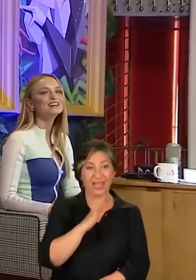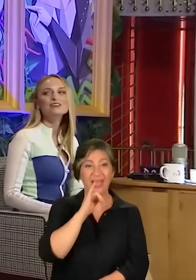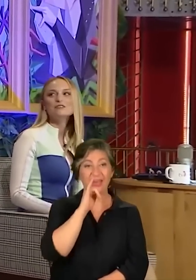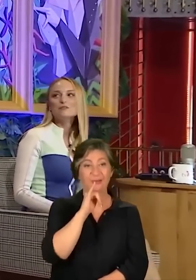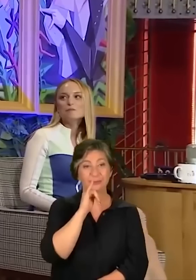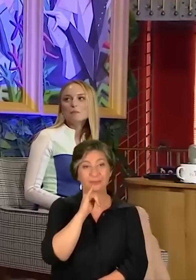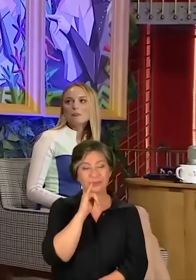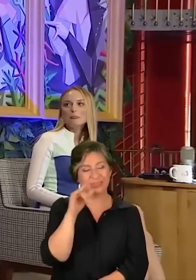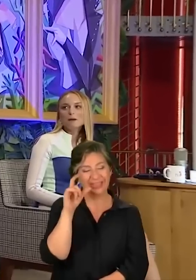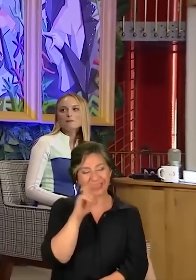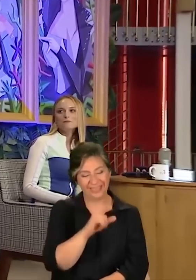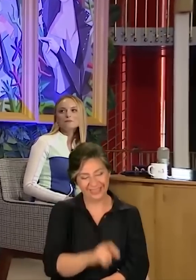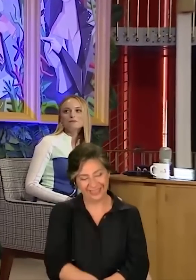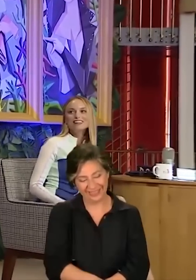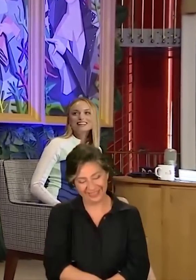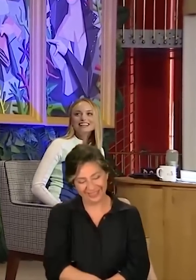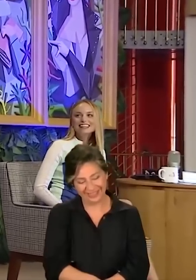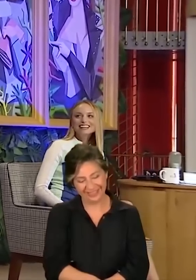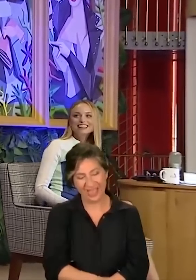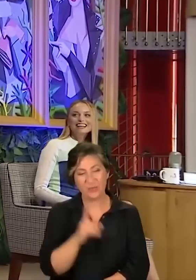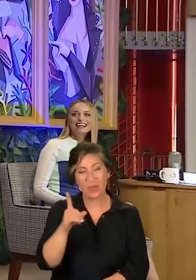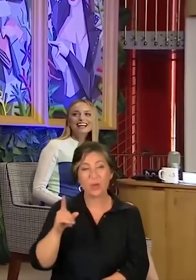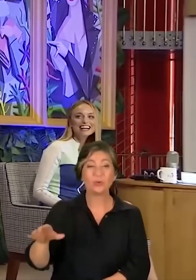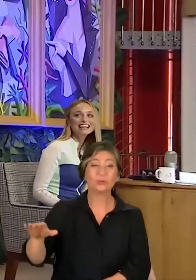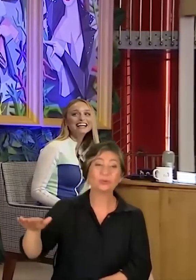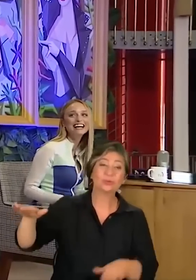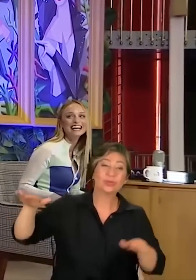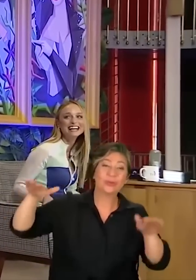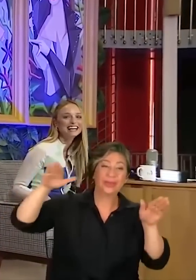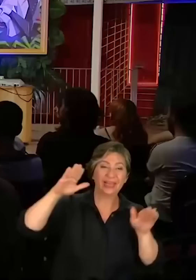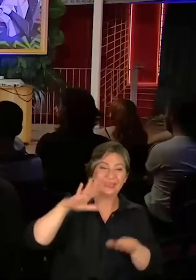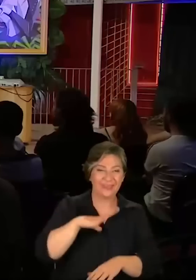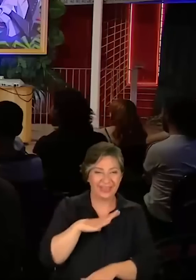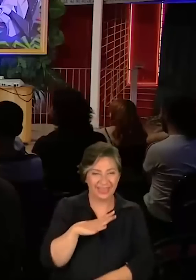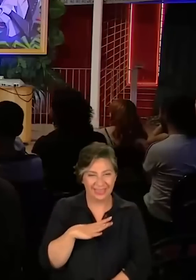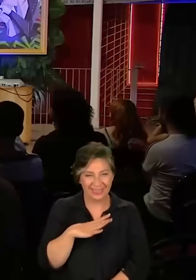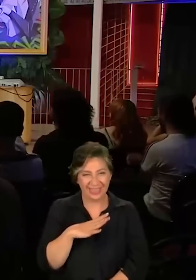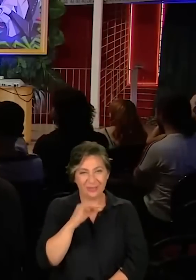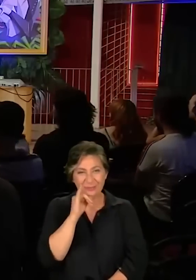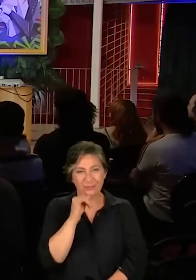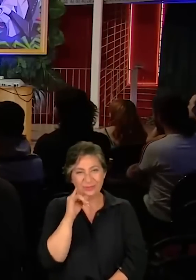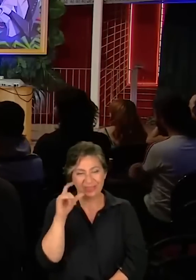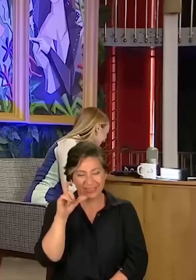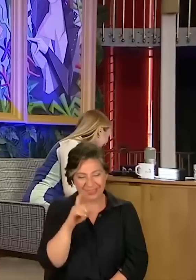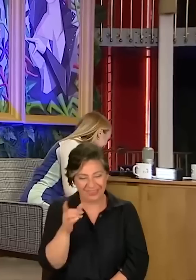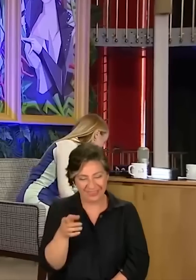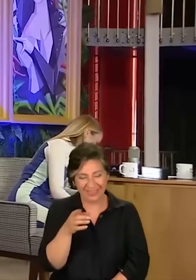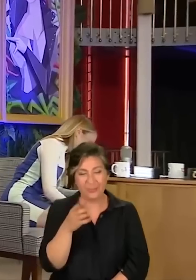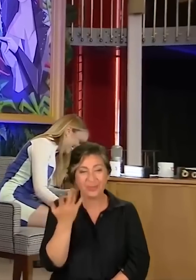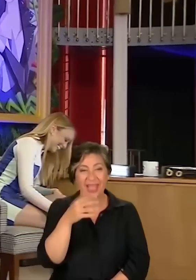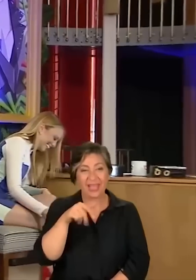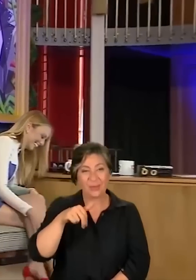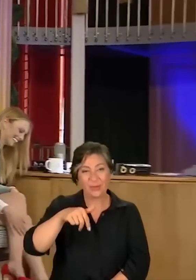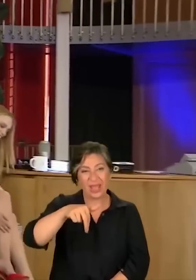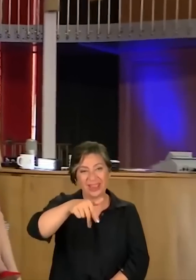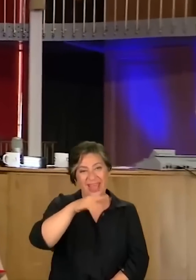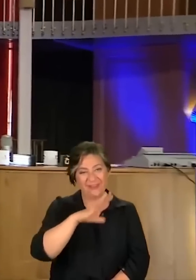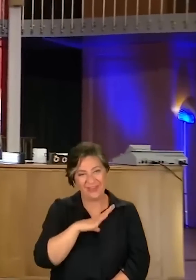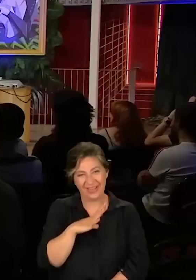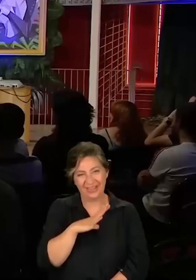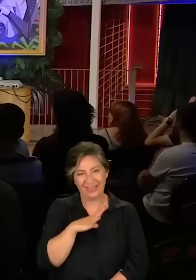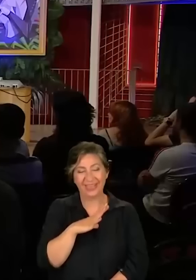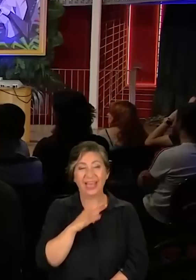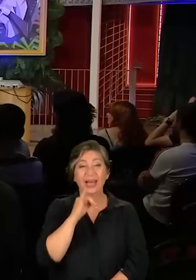Ağustos ayı hanımefendileri var. Bunlar uçabilenleri var. Bu Ağustos ayı hanımefendilerin. Bir de yerde yürüyenleri